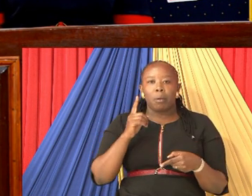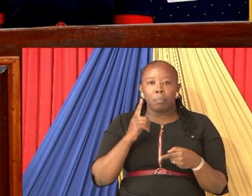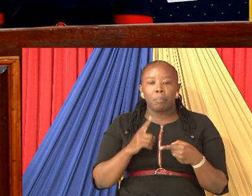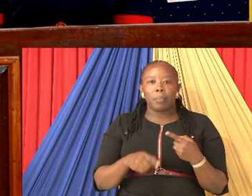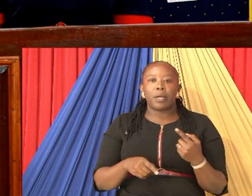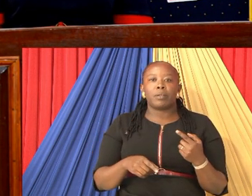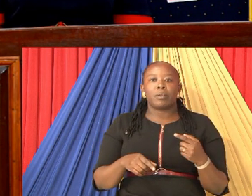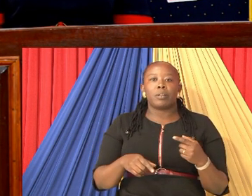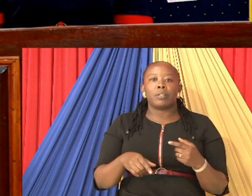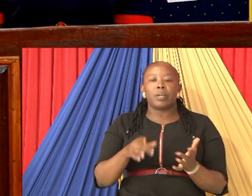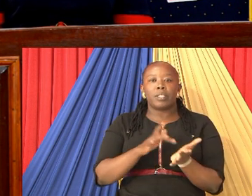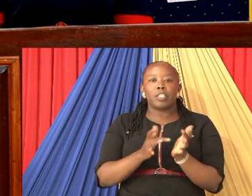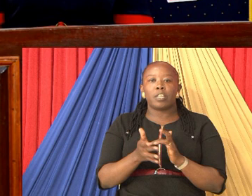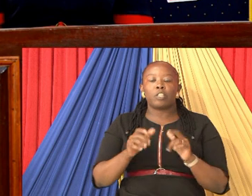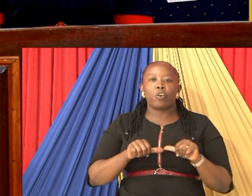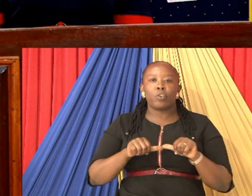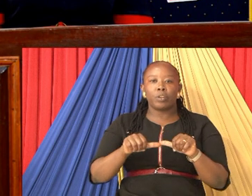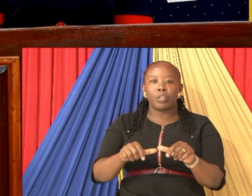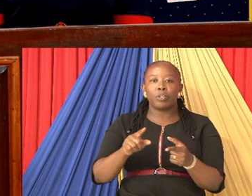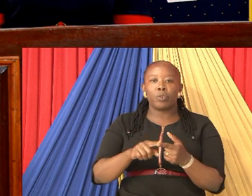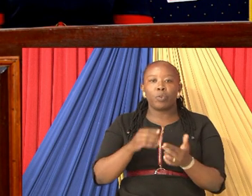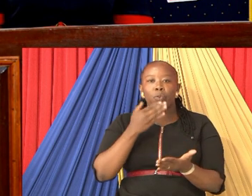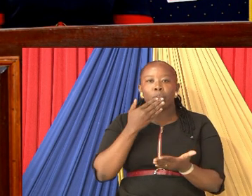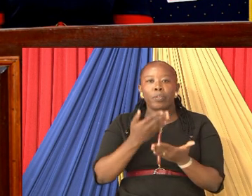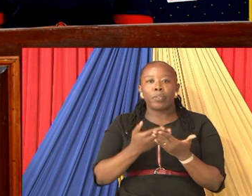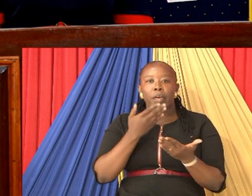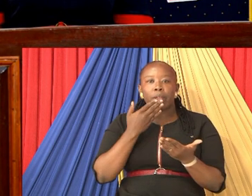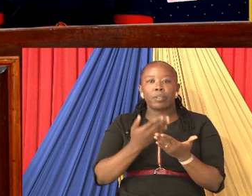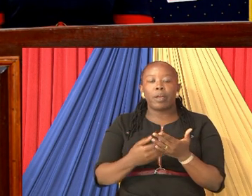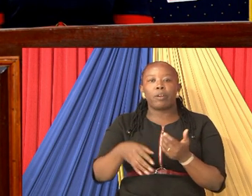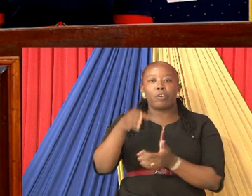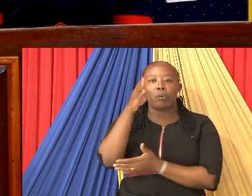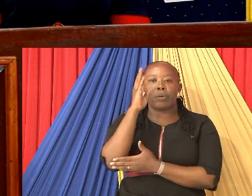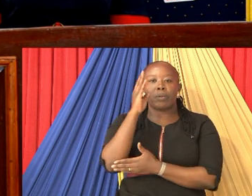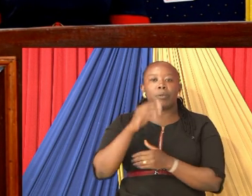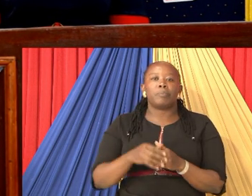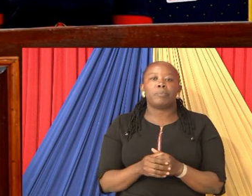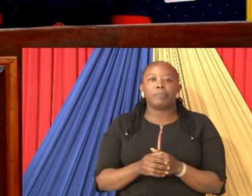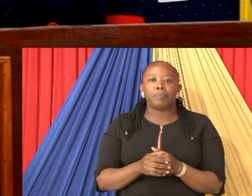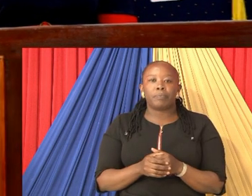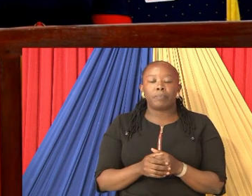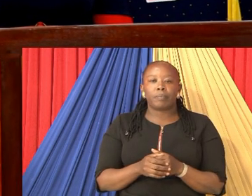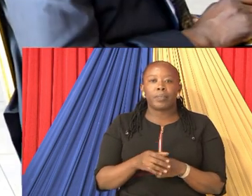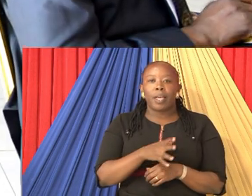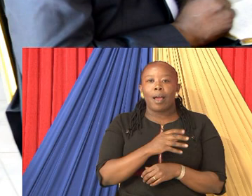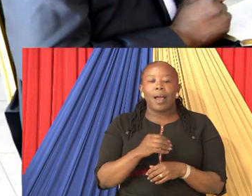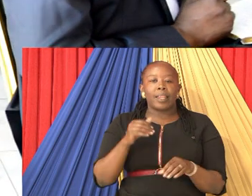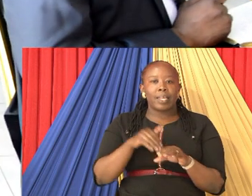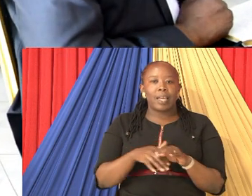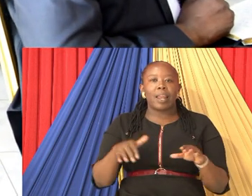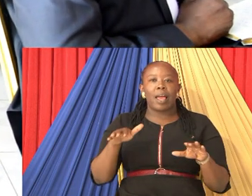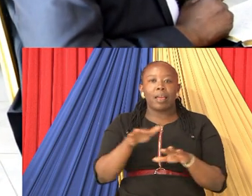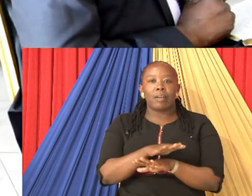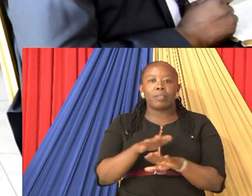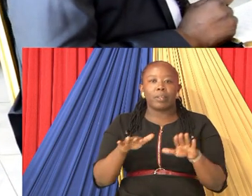ya kuomboleza. Na hata wakati huu kunao ugumu wa maisha na mambo sio vile ambavyo labda tungetarajia